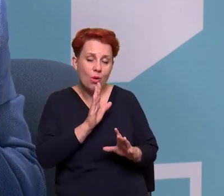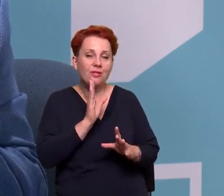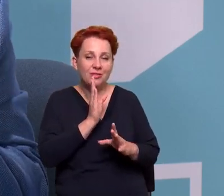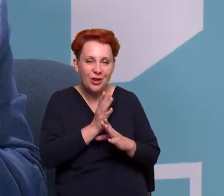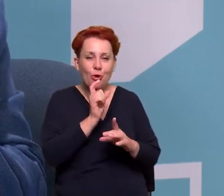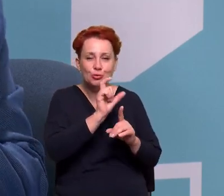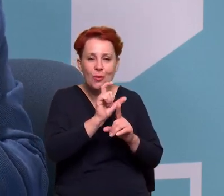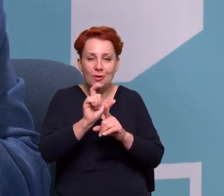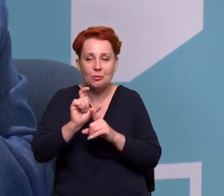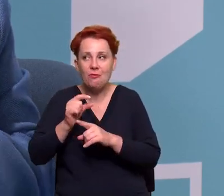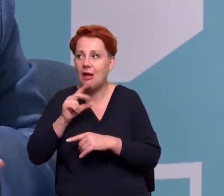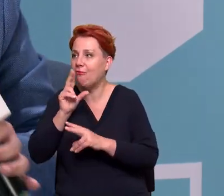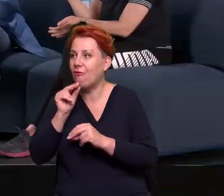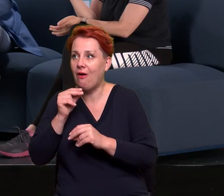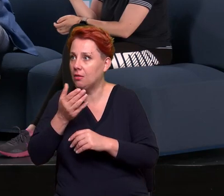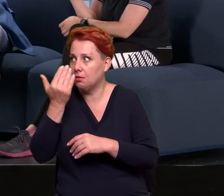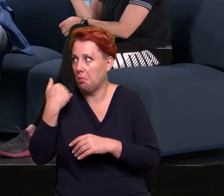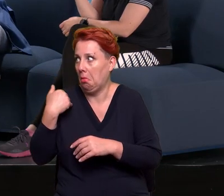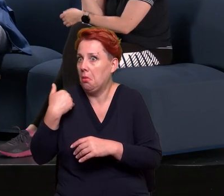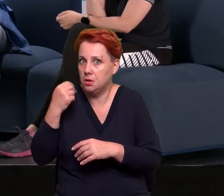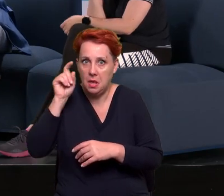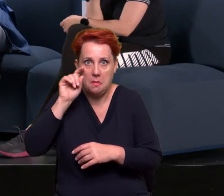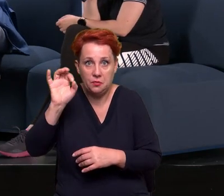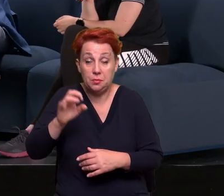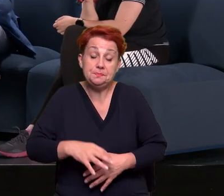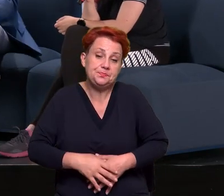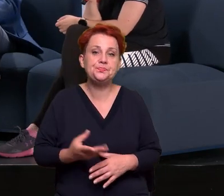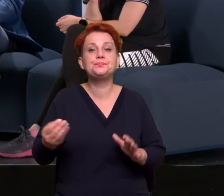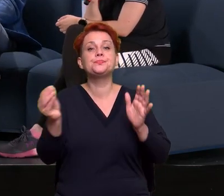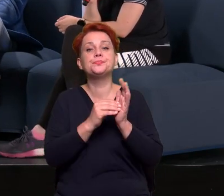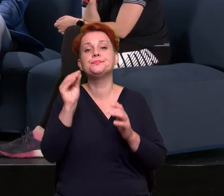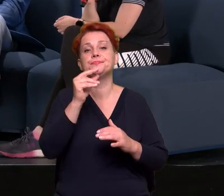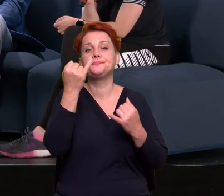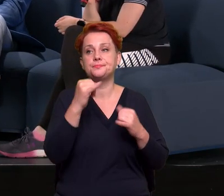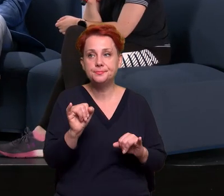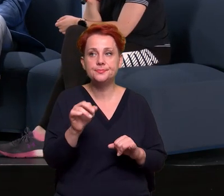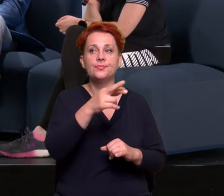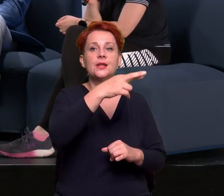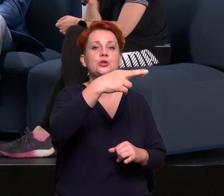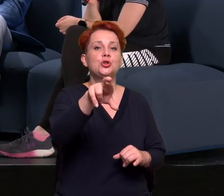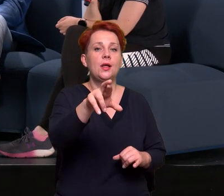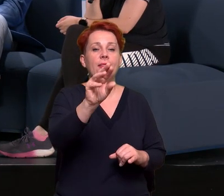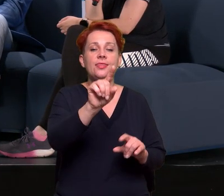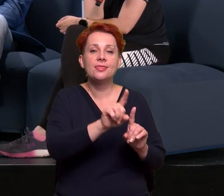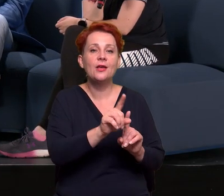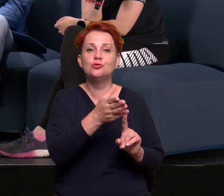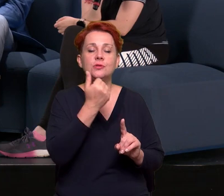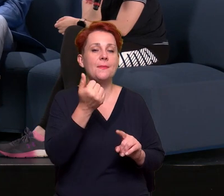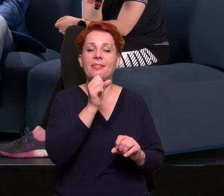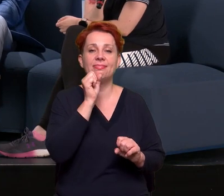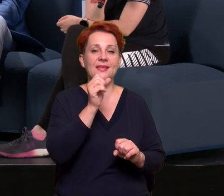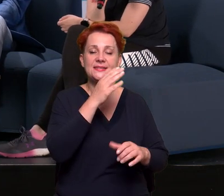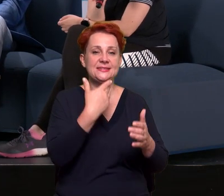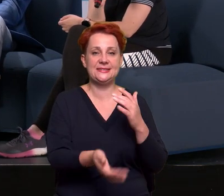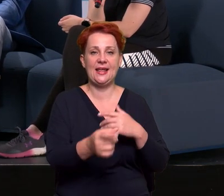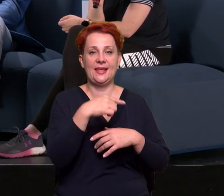słowami, które nie wiedziałem, że są niemieckie. I ja bym jeszcze mogła dorzucić jedną rzecz, to znaczy są przedmioty, które też nigdy nie tracą swojej niemieckiej warstwy językowej.